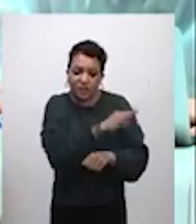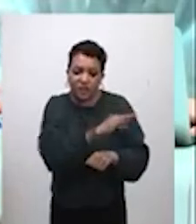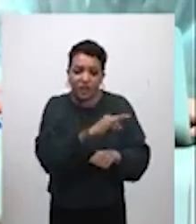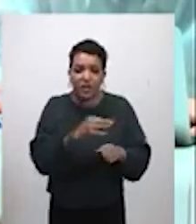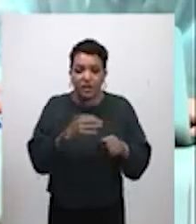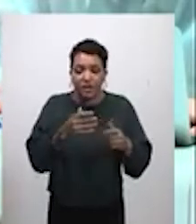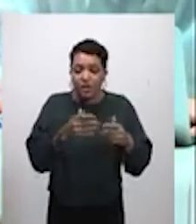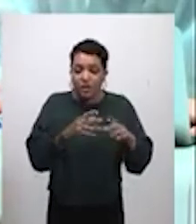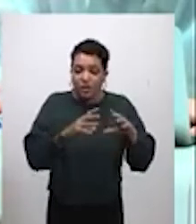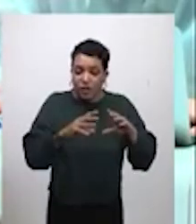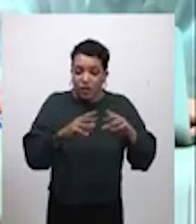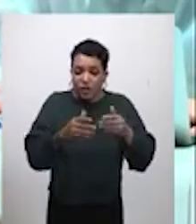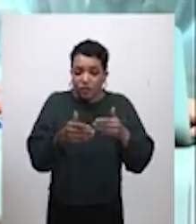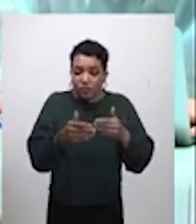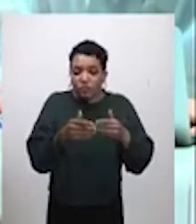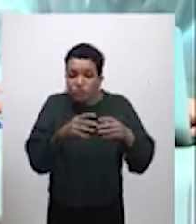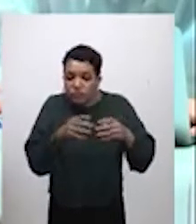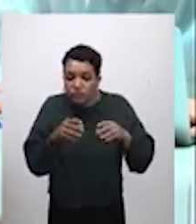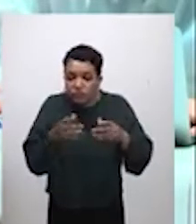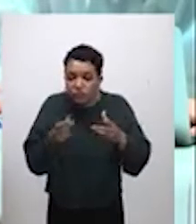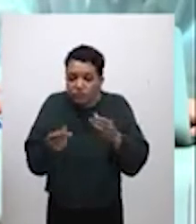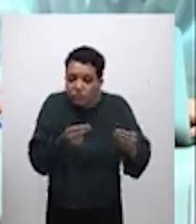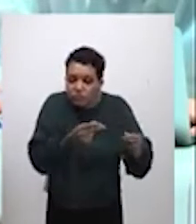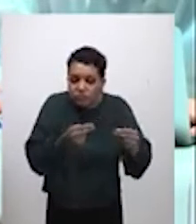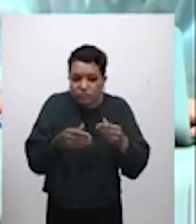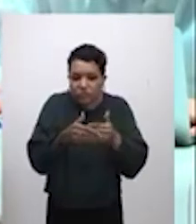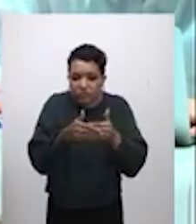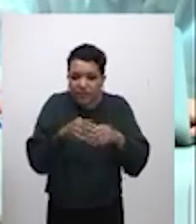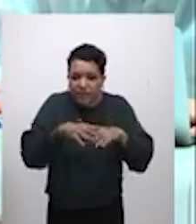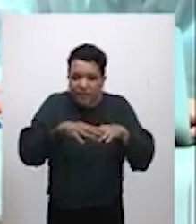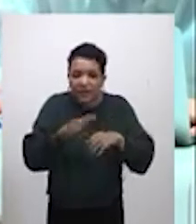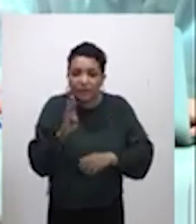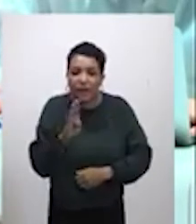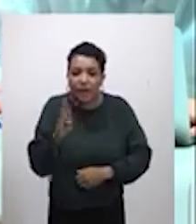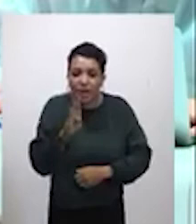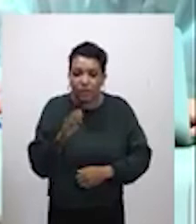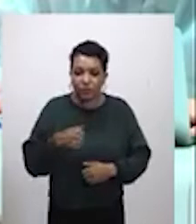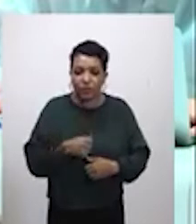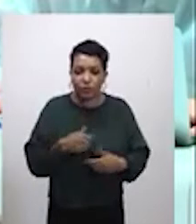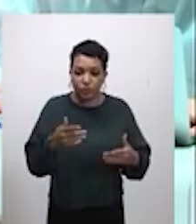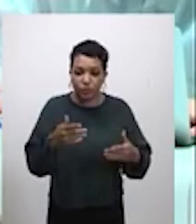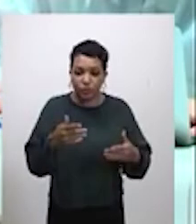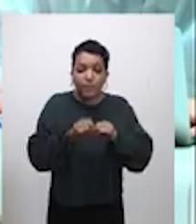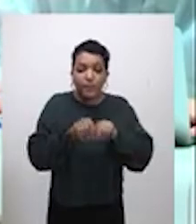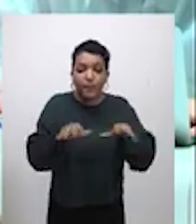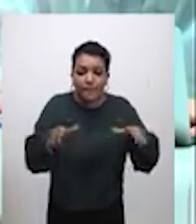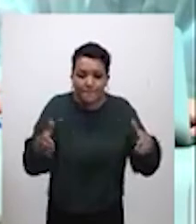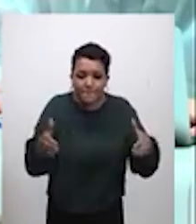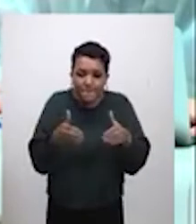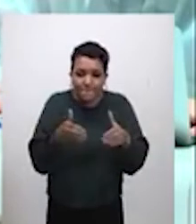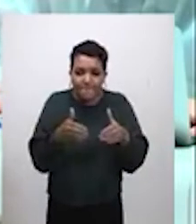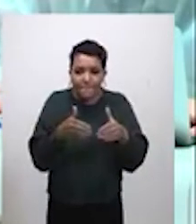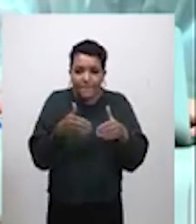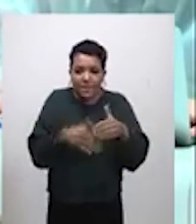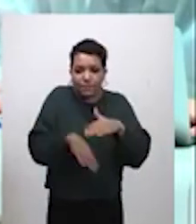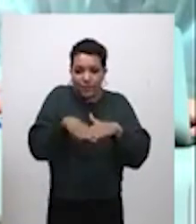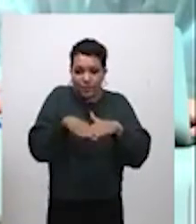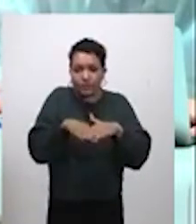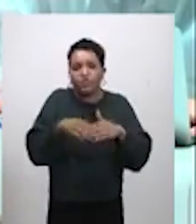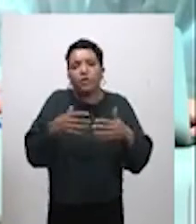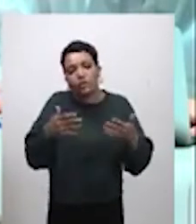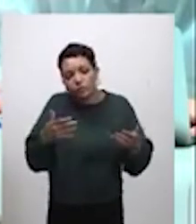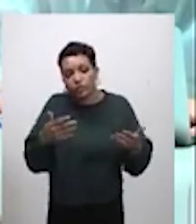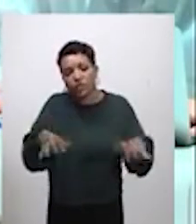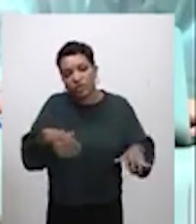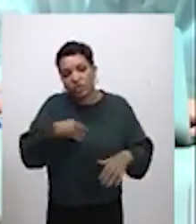le quartier de Bacalan. Et donc, nous avons contribué à la maîtrise de ce cluster sur ce quartier et ça a été salué, on l'a déjà dit